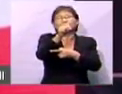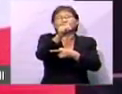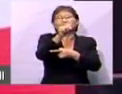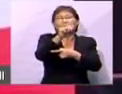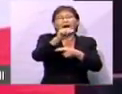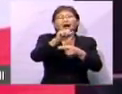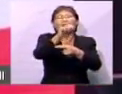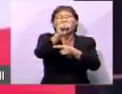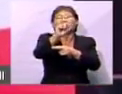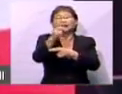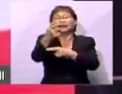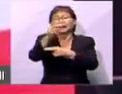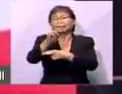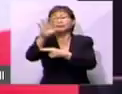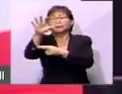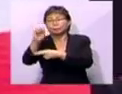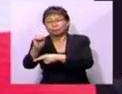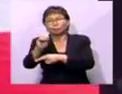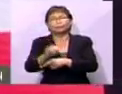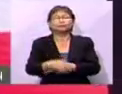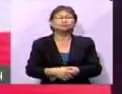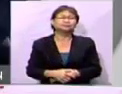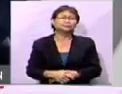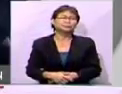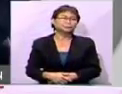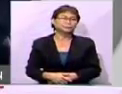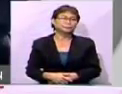2050 Adam 50.